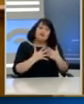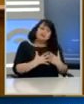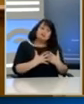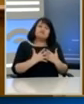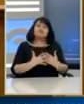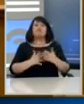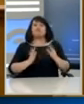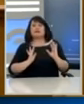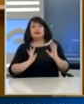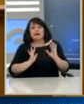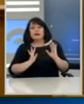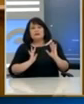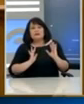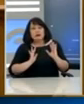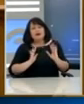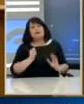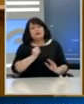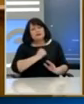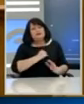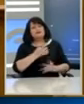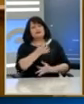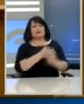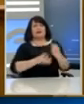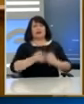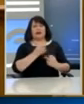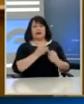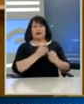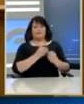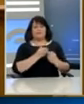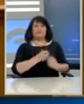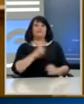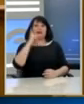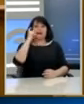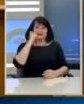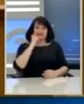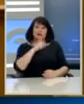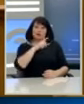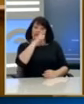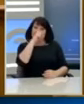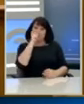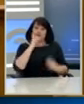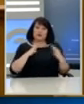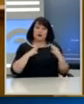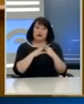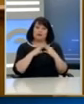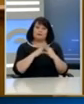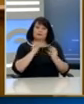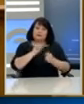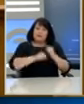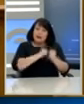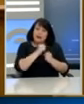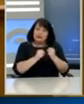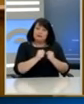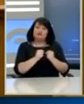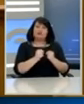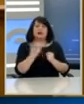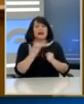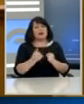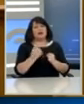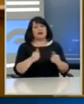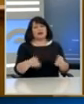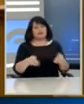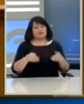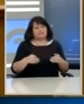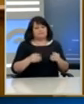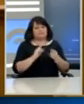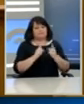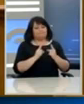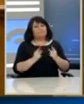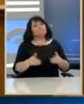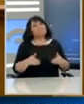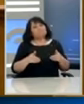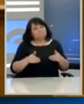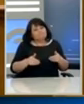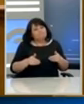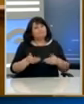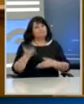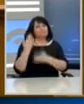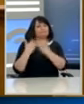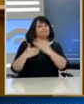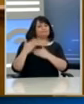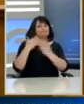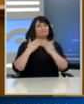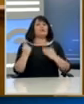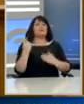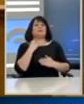πραγματικότητα. Ξέραμε λοιπόν ότι αυτή η μάχη είναι δύσκολη, έχει οπισθοχωρήσεις, έχει συμβιβασμούς, έχει πισωγυρίσματα